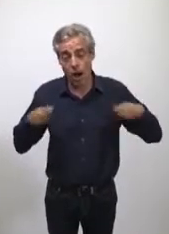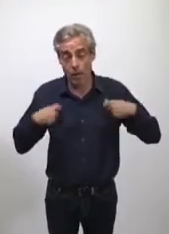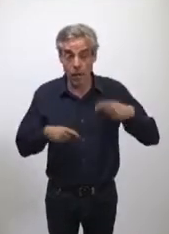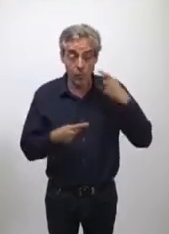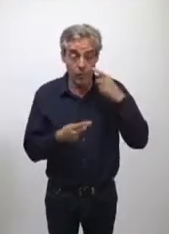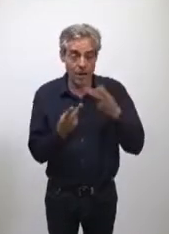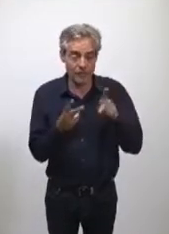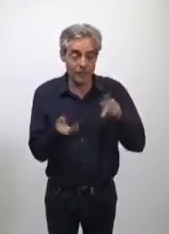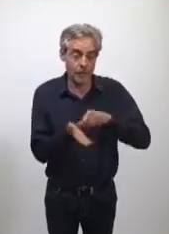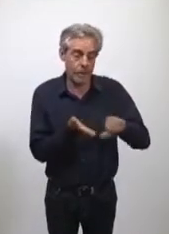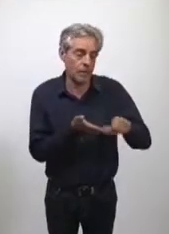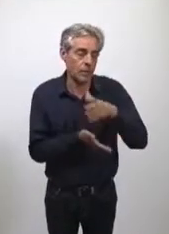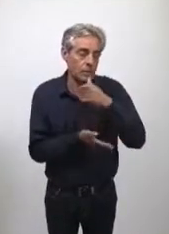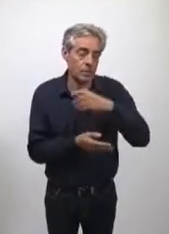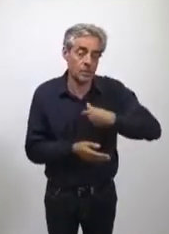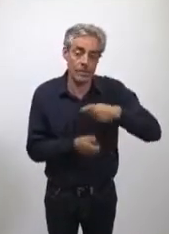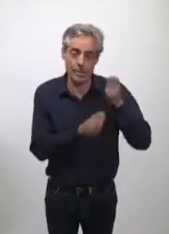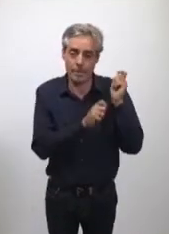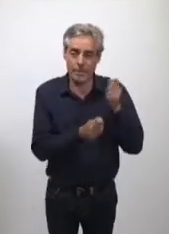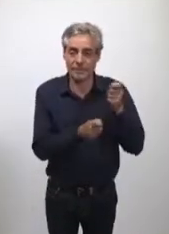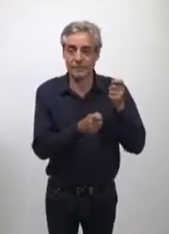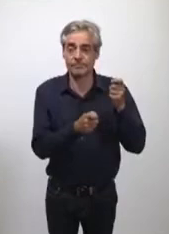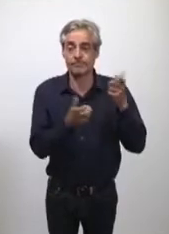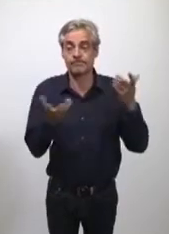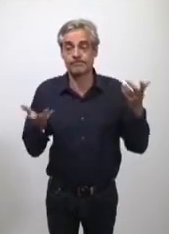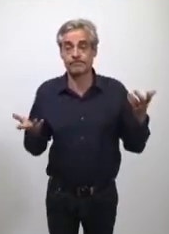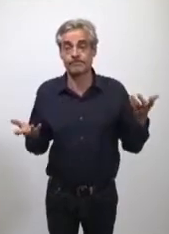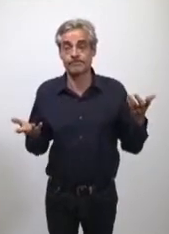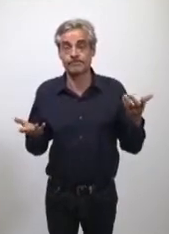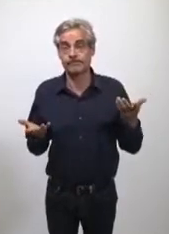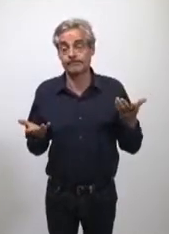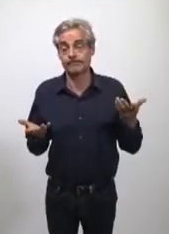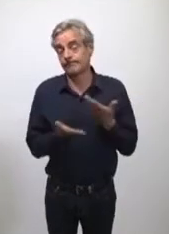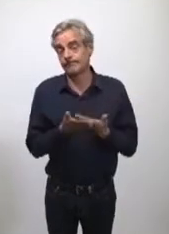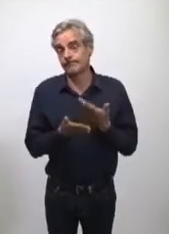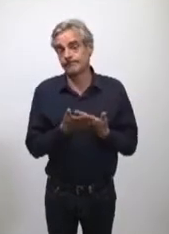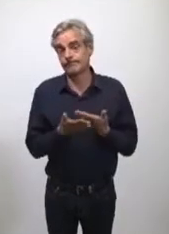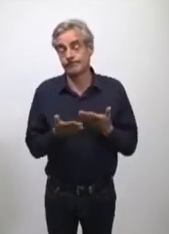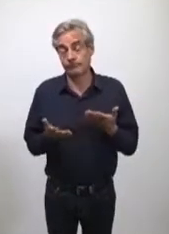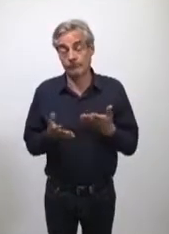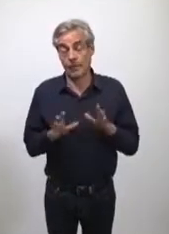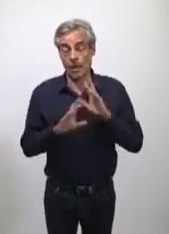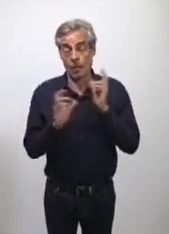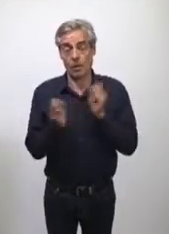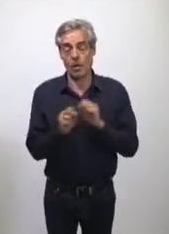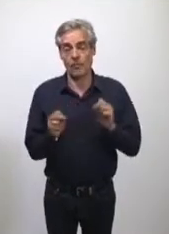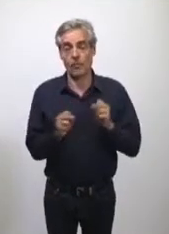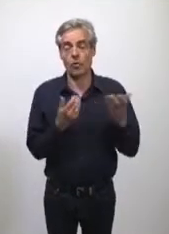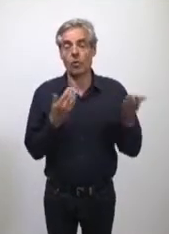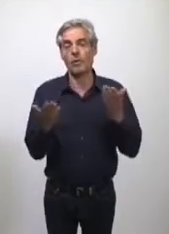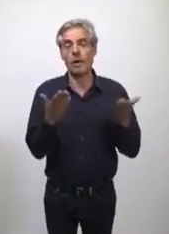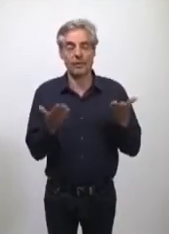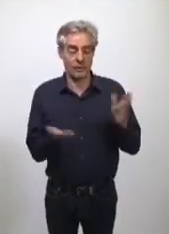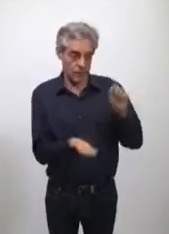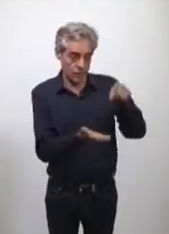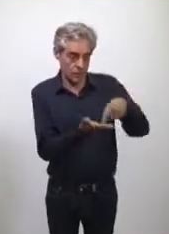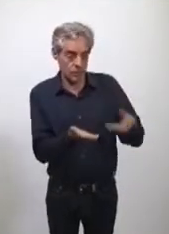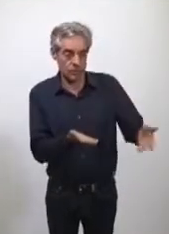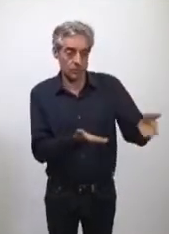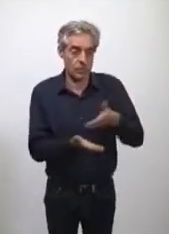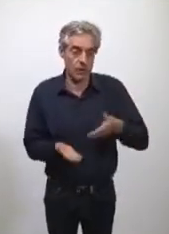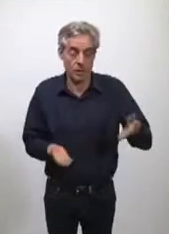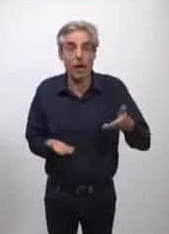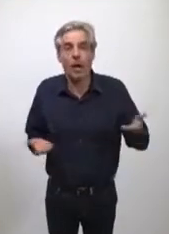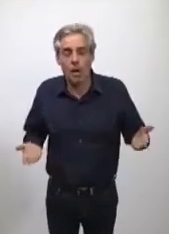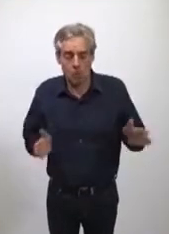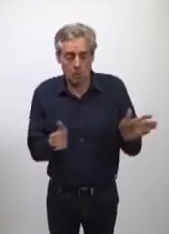ville qui étaient vraiment démesurées par rapport à l'emplacement dont on se parle, qui est